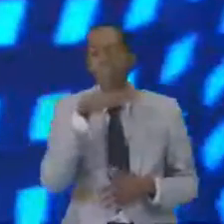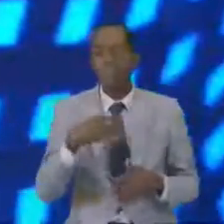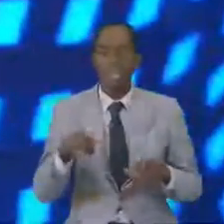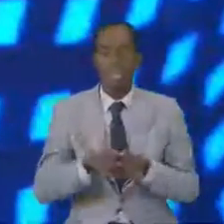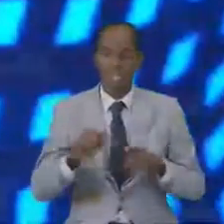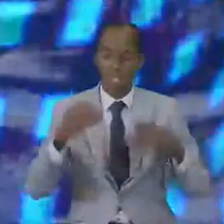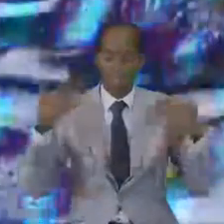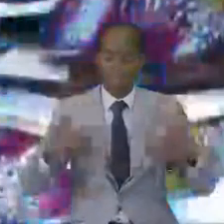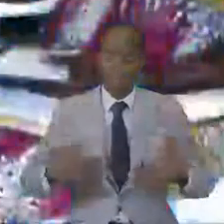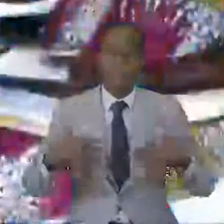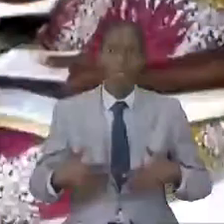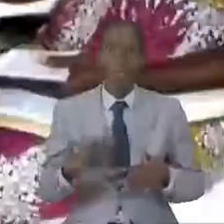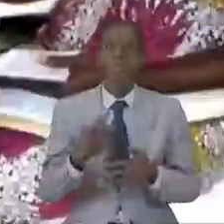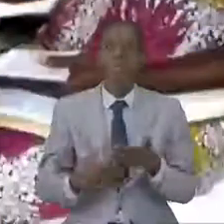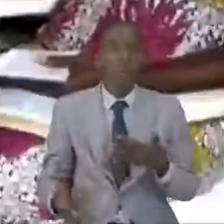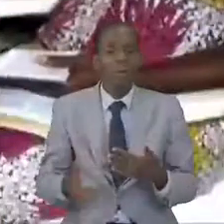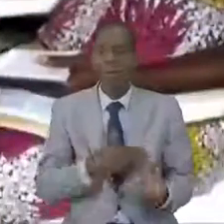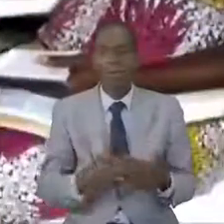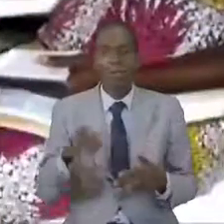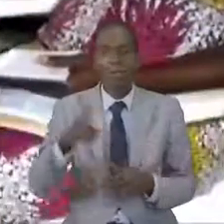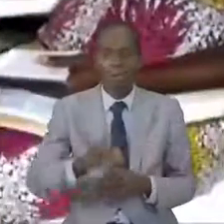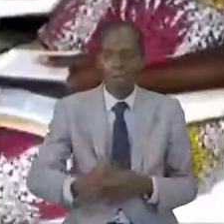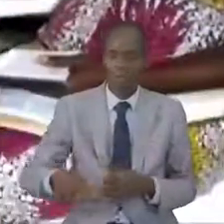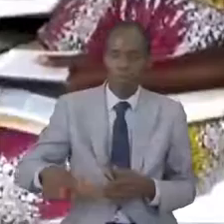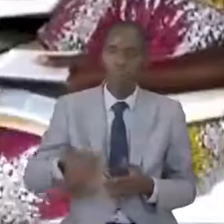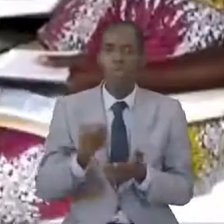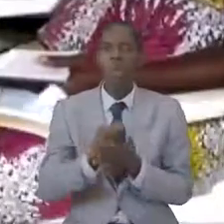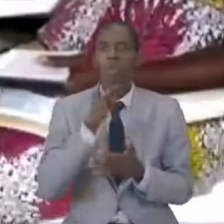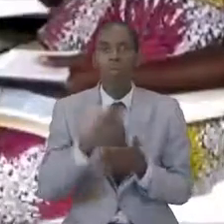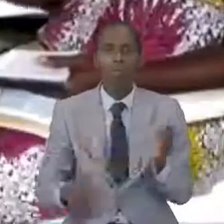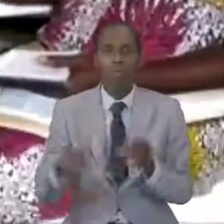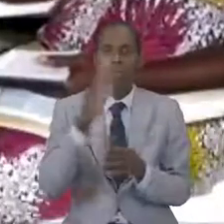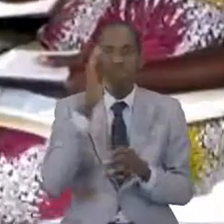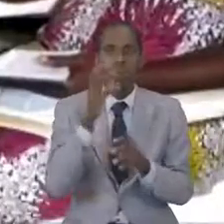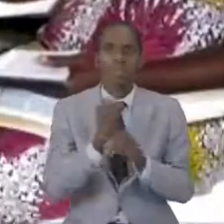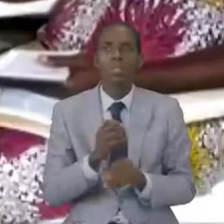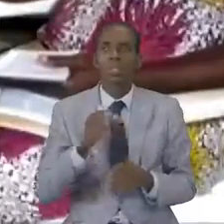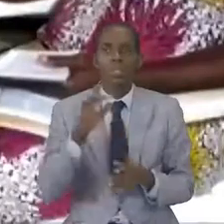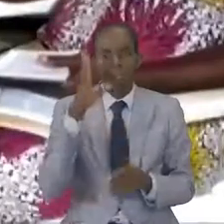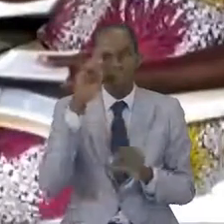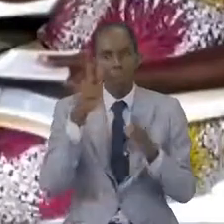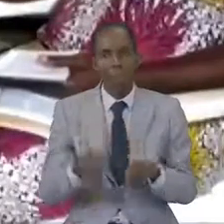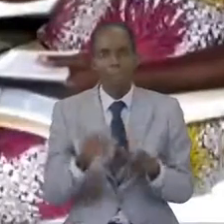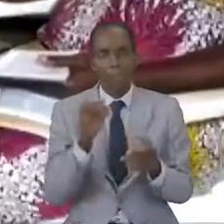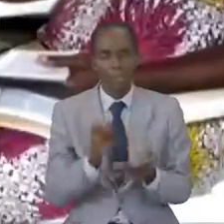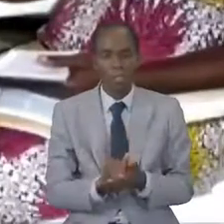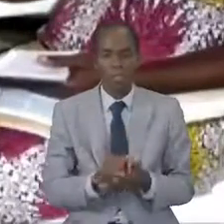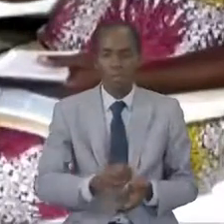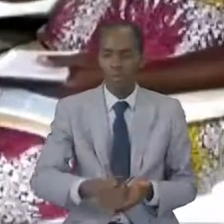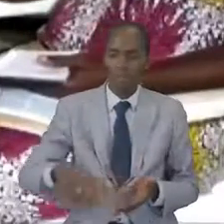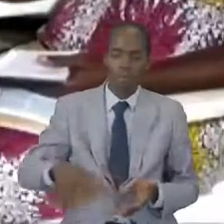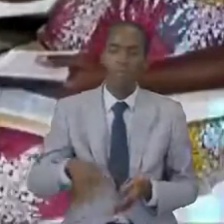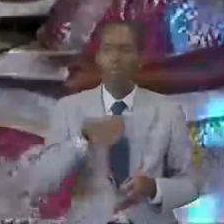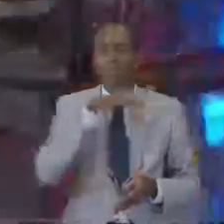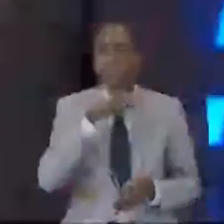un vêtement proverbe 22 verset 8 celui qui sème l'iniquité moissonne l'iniquité